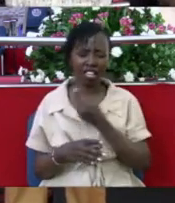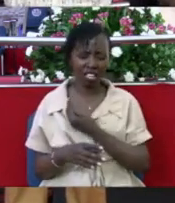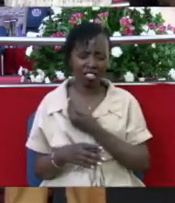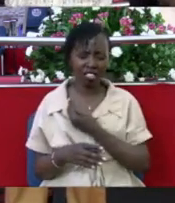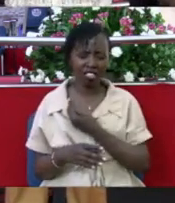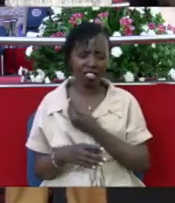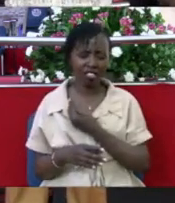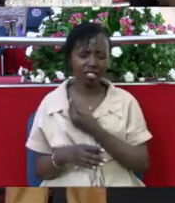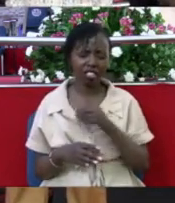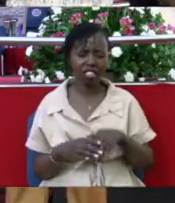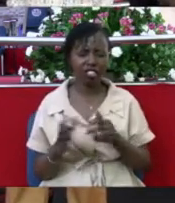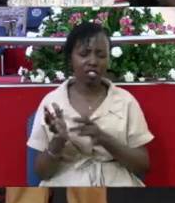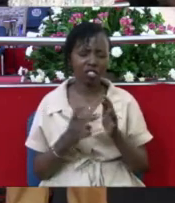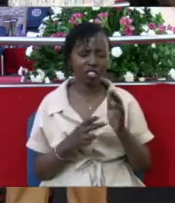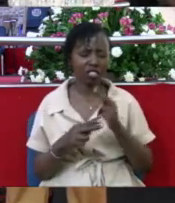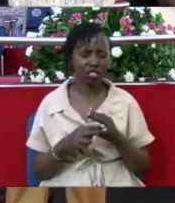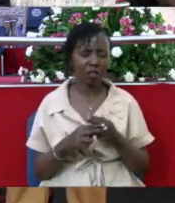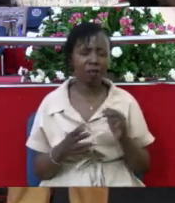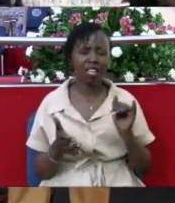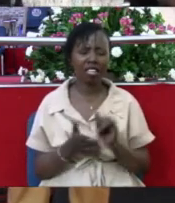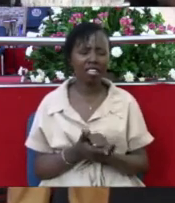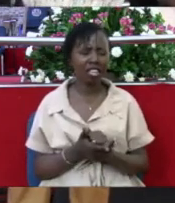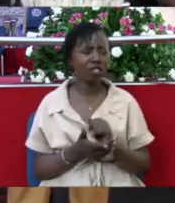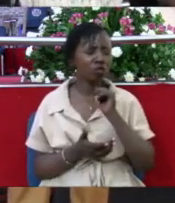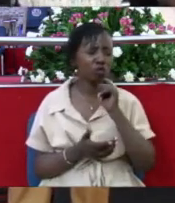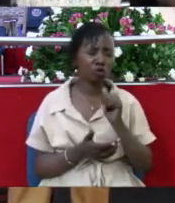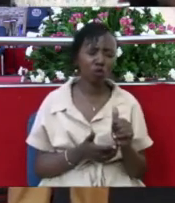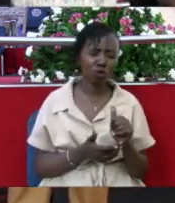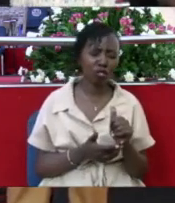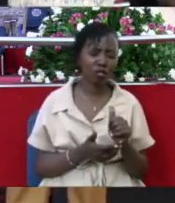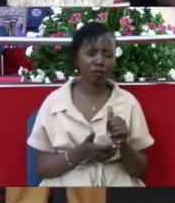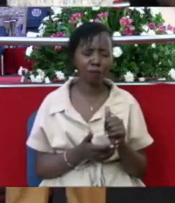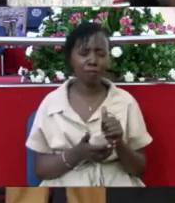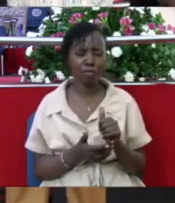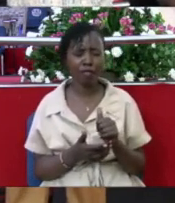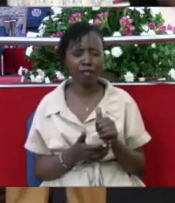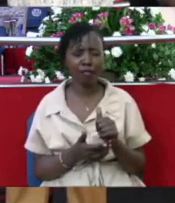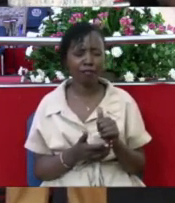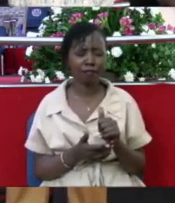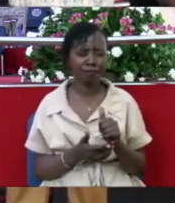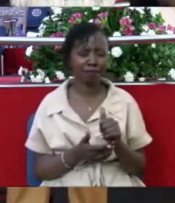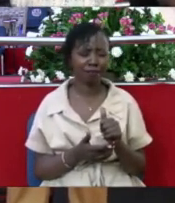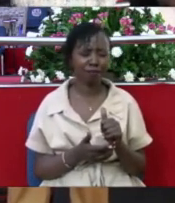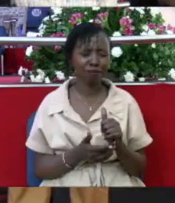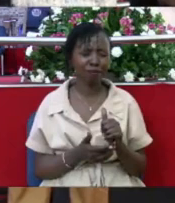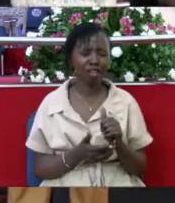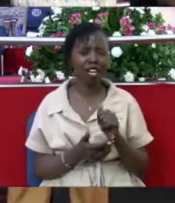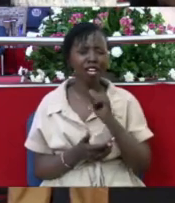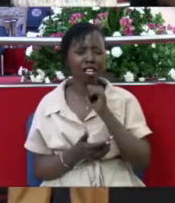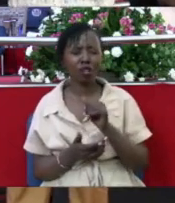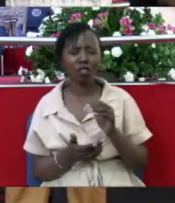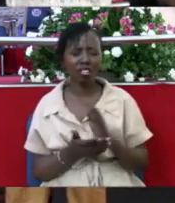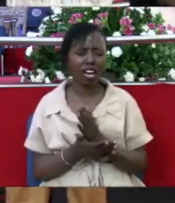Kwa jina la Yesu. And that we will not in any way. Na hatutafanya katika njia yoyote. Dare to share in your glory. Akukosa kushiriki